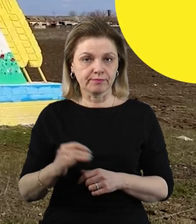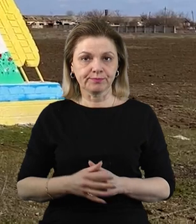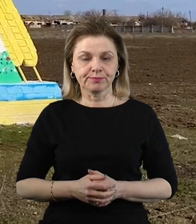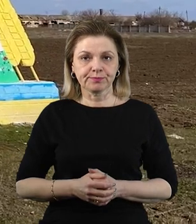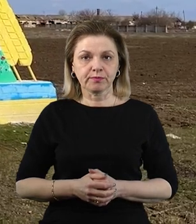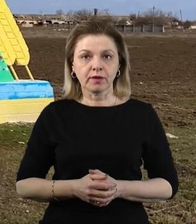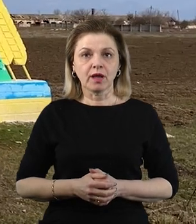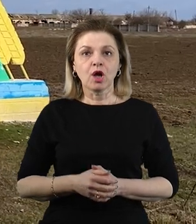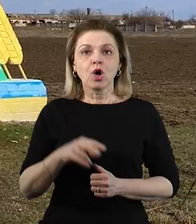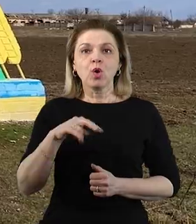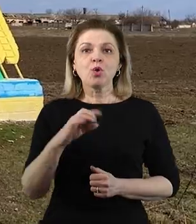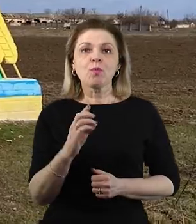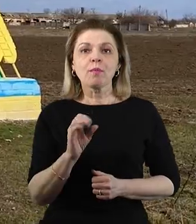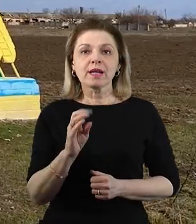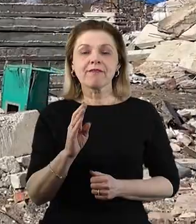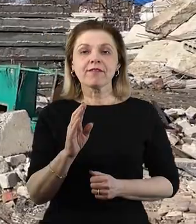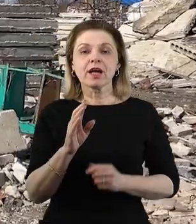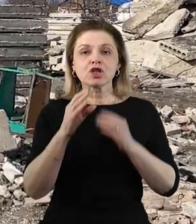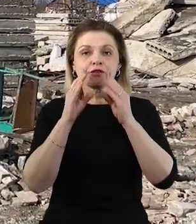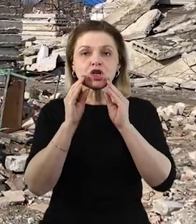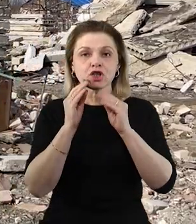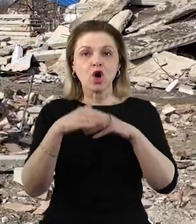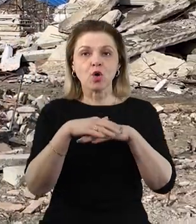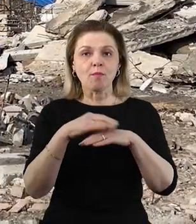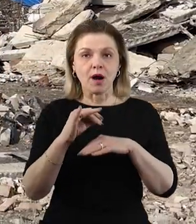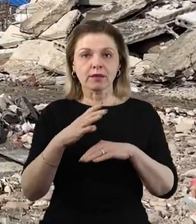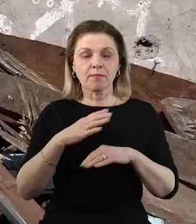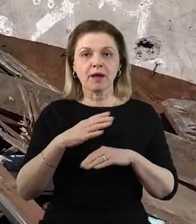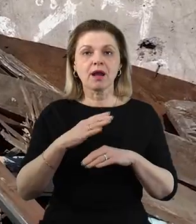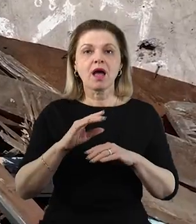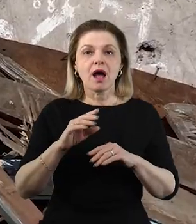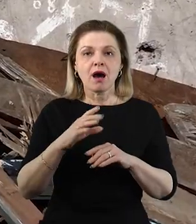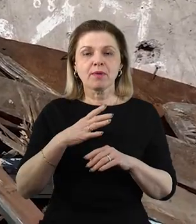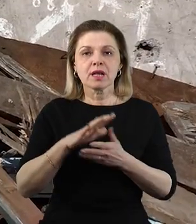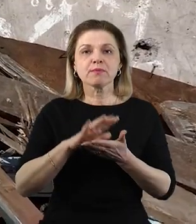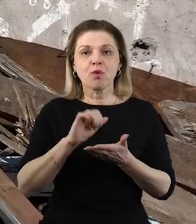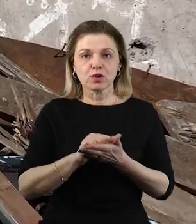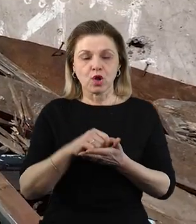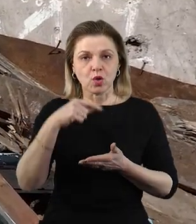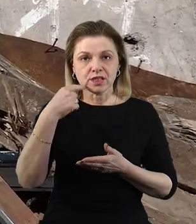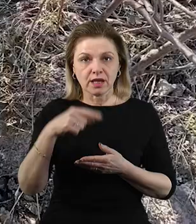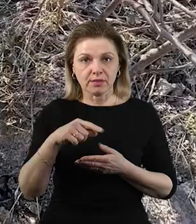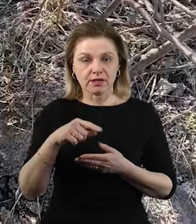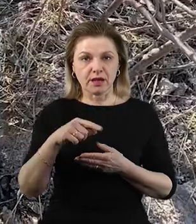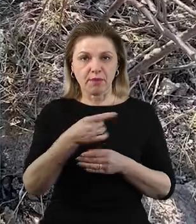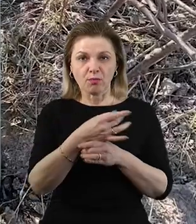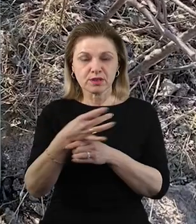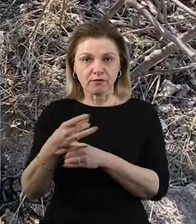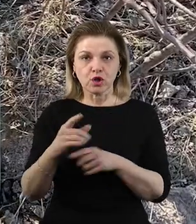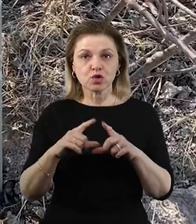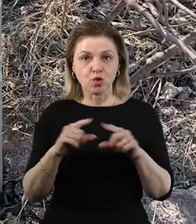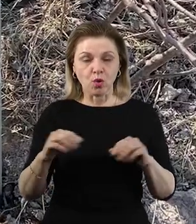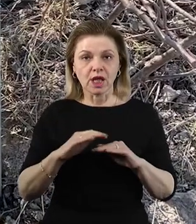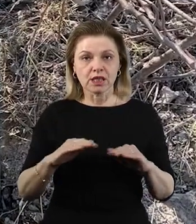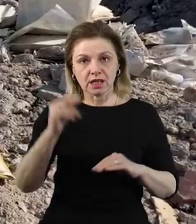артилерії у любомирівці Шевченківської громади демонтували зруйновану російськими обстрілами шко Діти навчаються